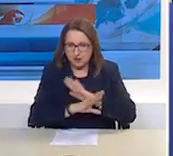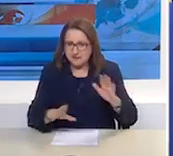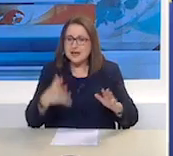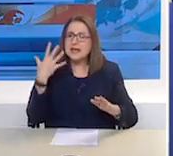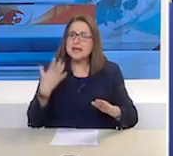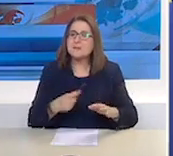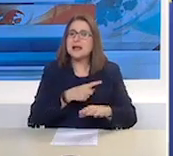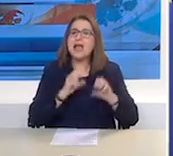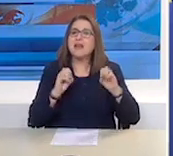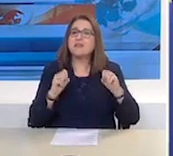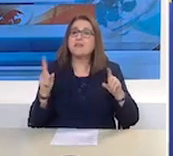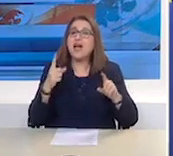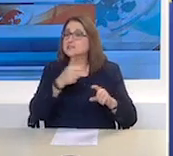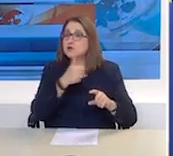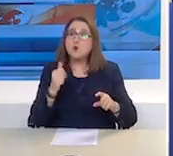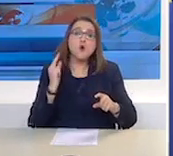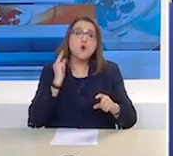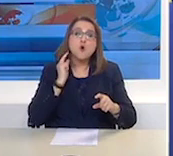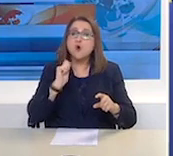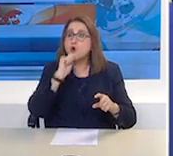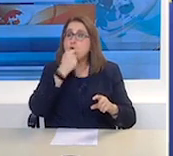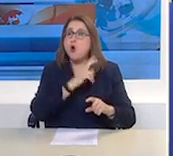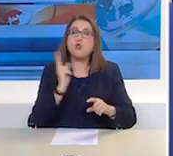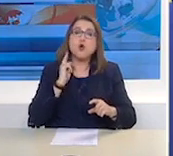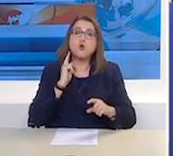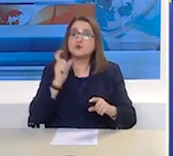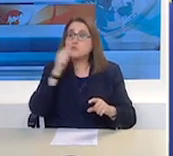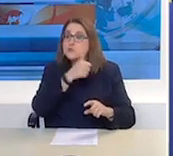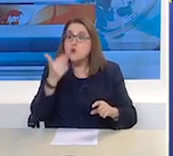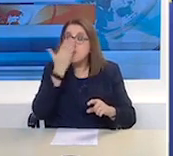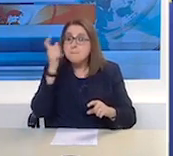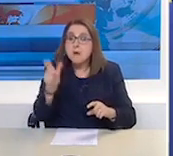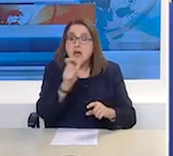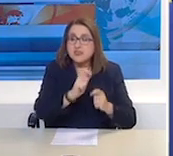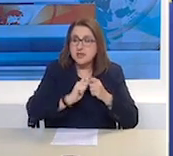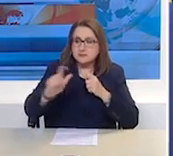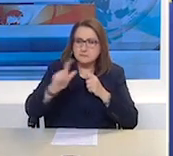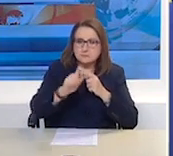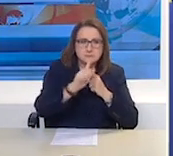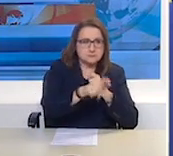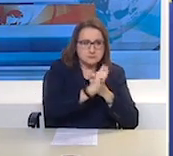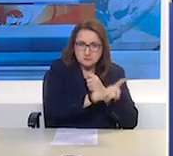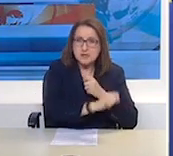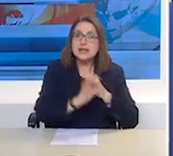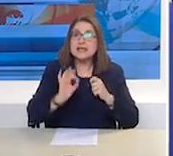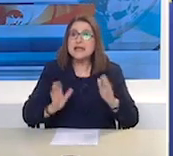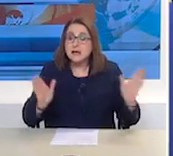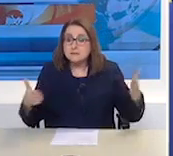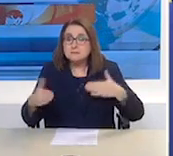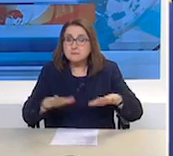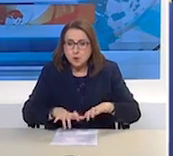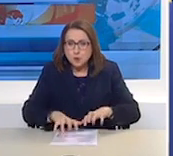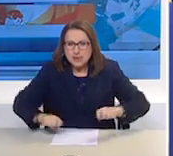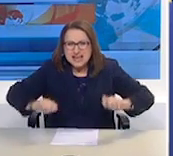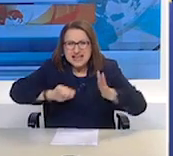από τον εκπαιδευτικό αποκλειστικά στους εν λόγω μαθητές και οι ψηφιακές αίθουσες είναι κλειδωμένες με έλεγχο εισόδου